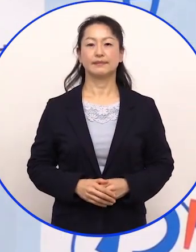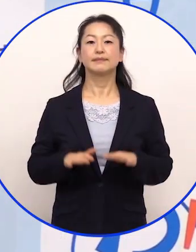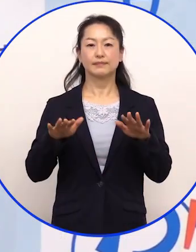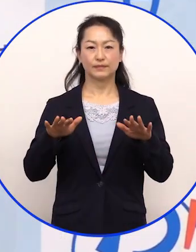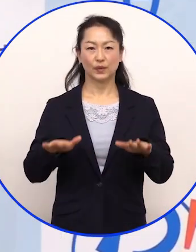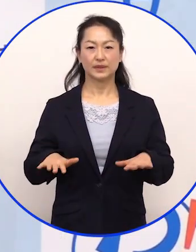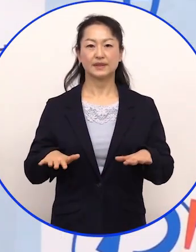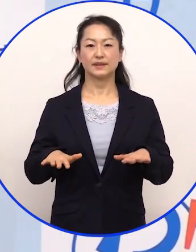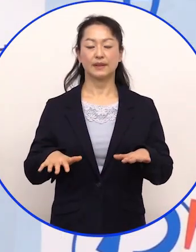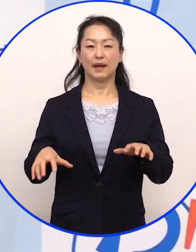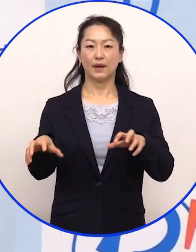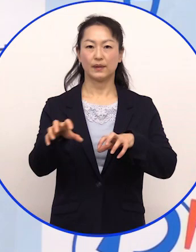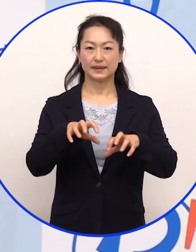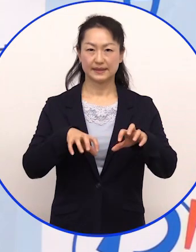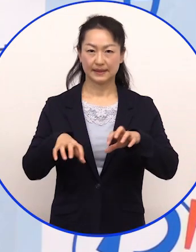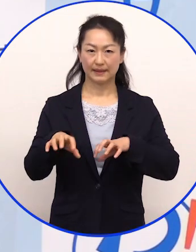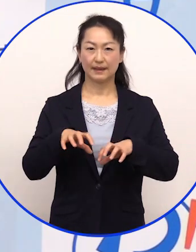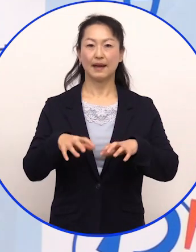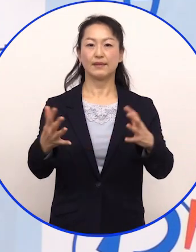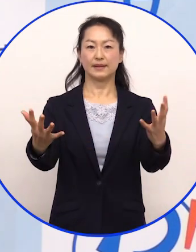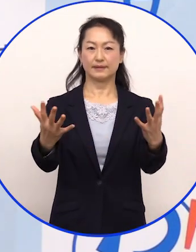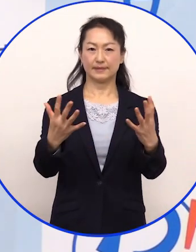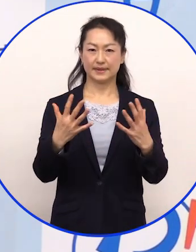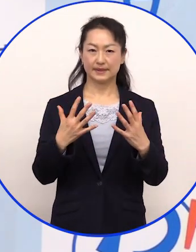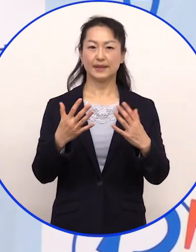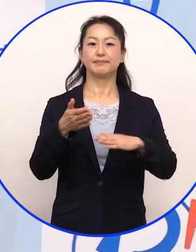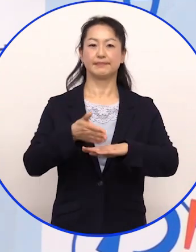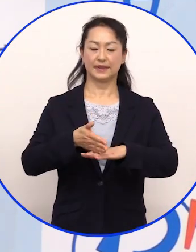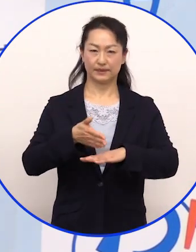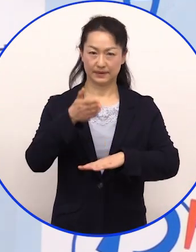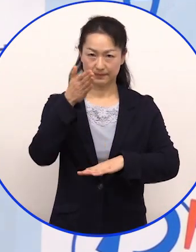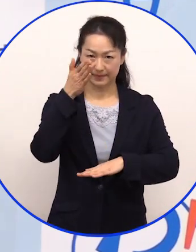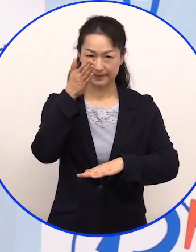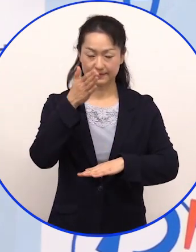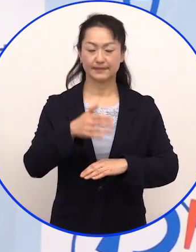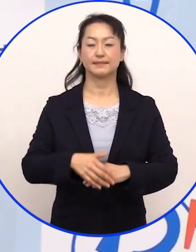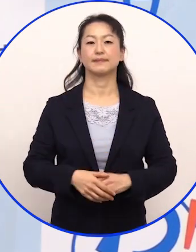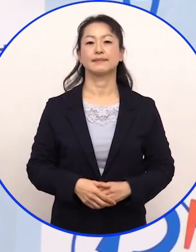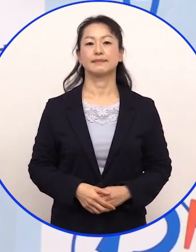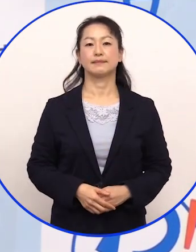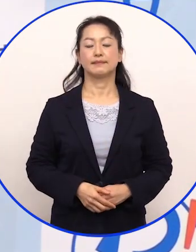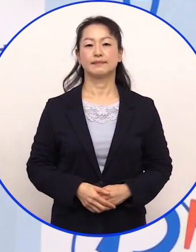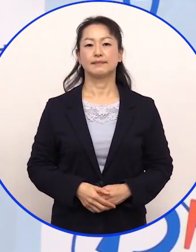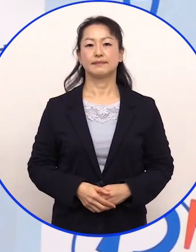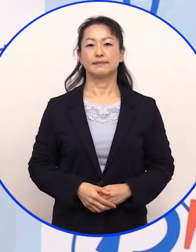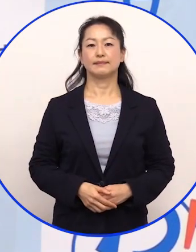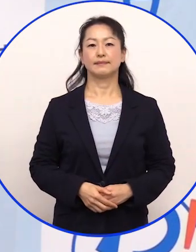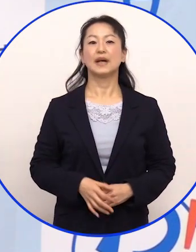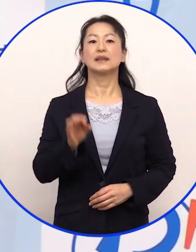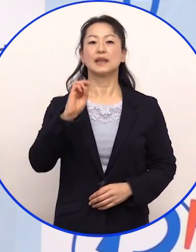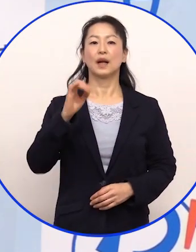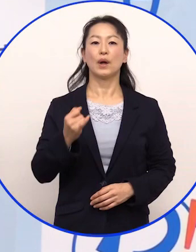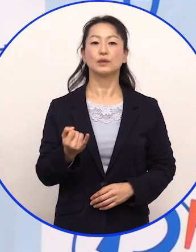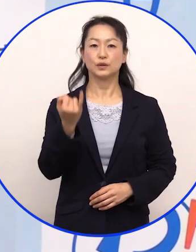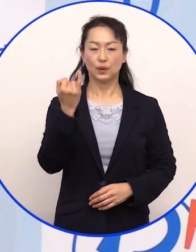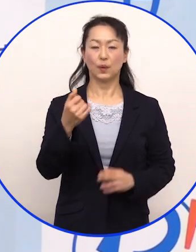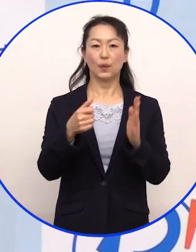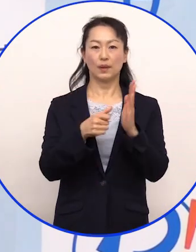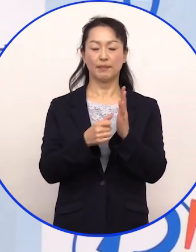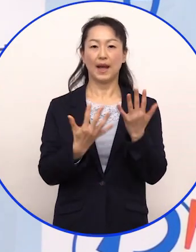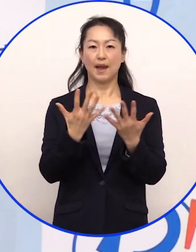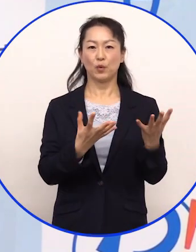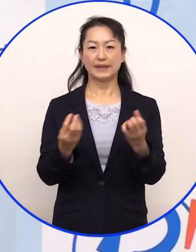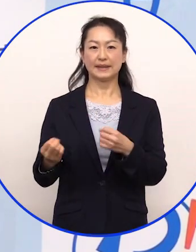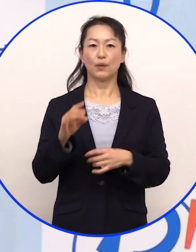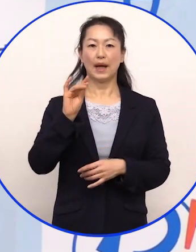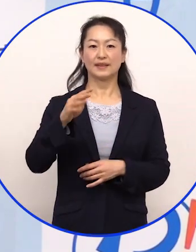日は大変お忙しい中お集まりいただき誠にありがとうございます。品川区長の森澤翔